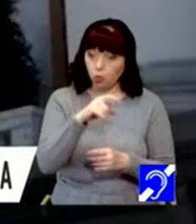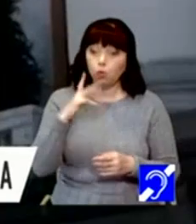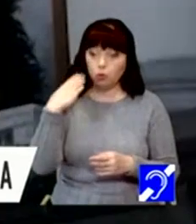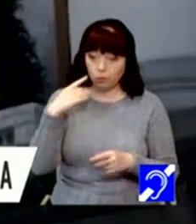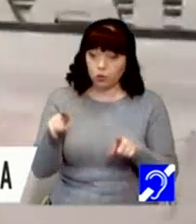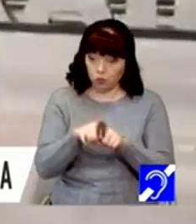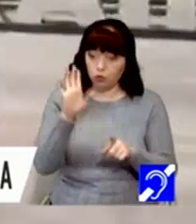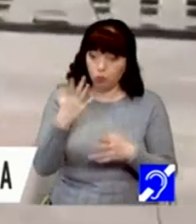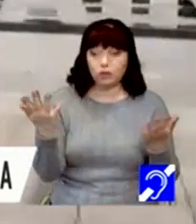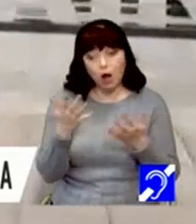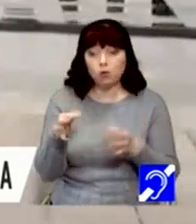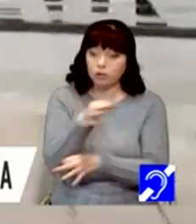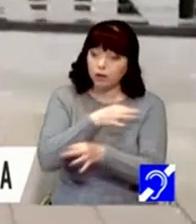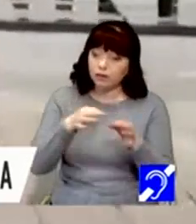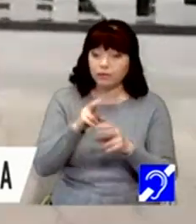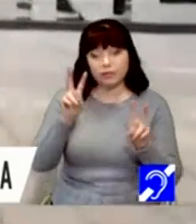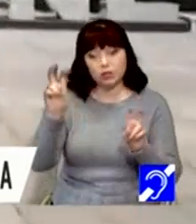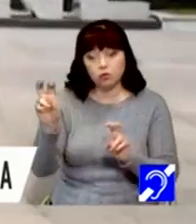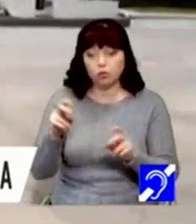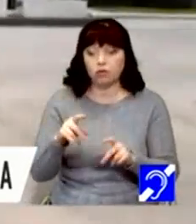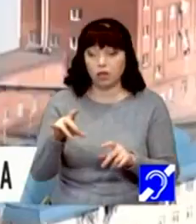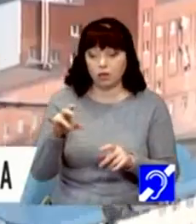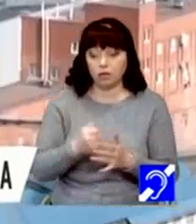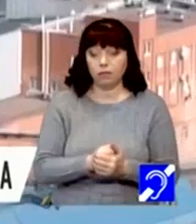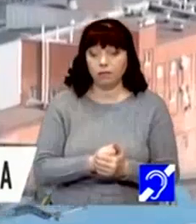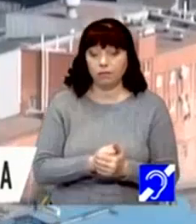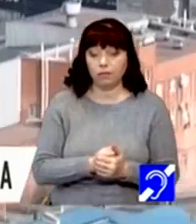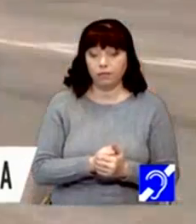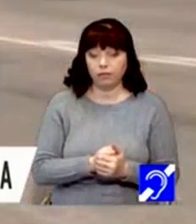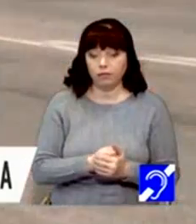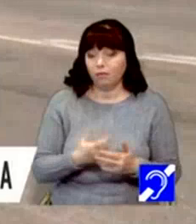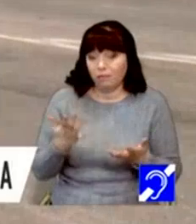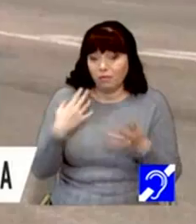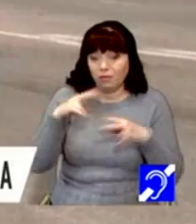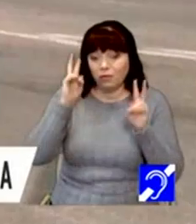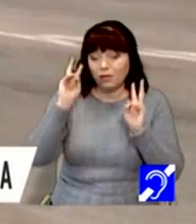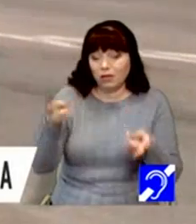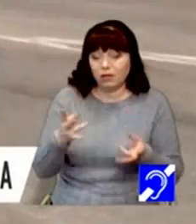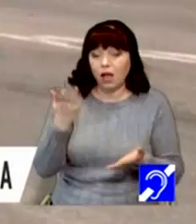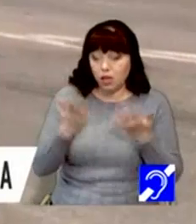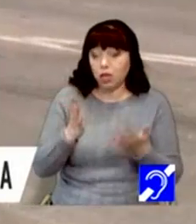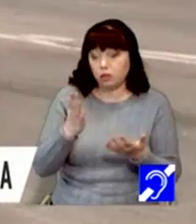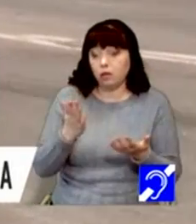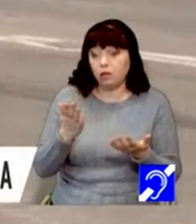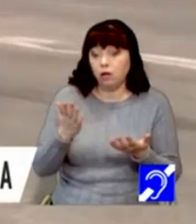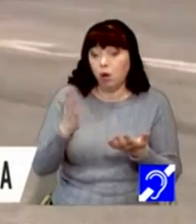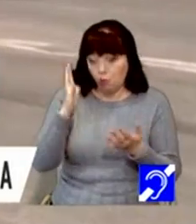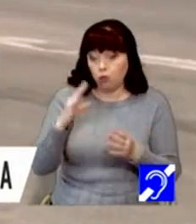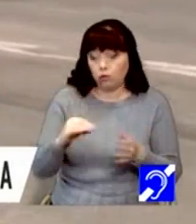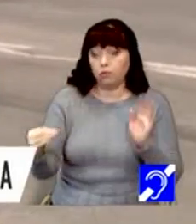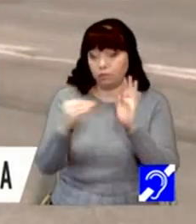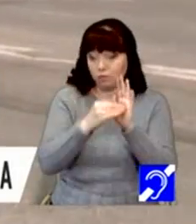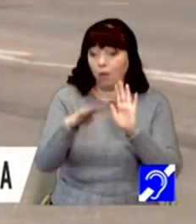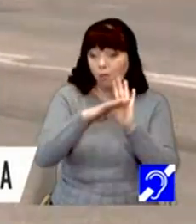România o discuție transparentă privind acest subiect nu știu dacă dacă va fi cazul cu siguranță că